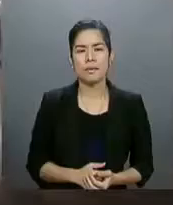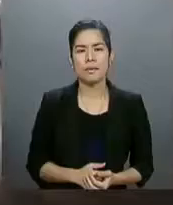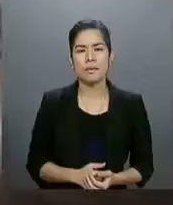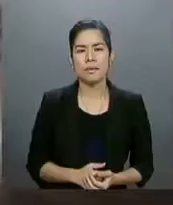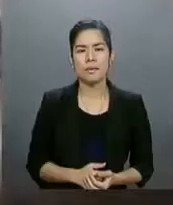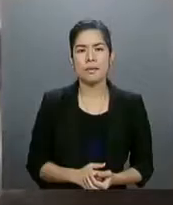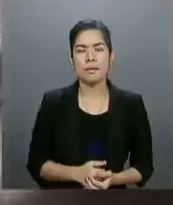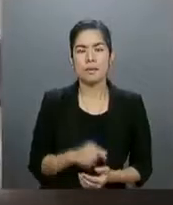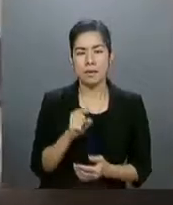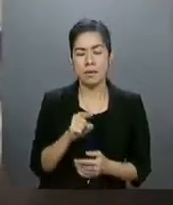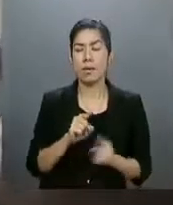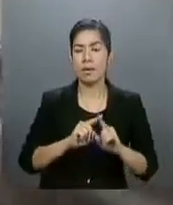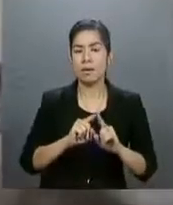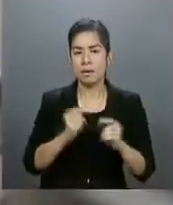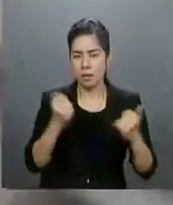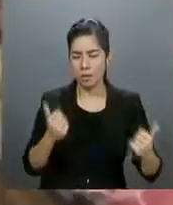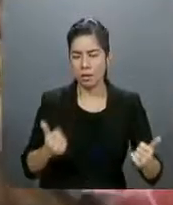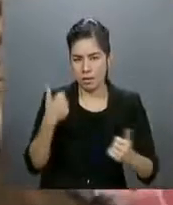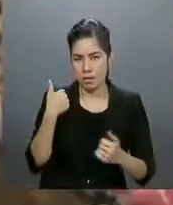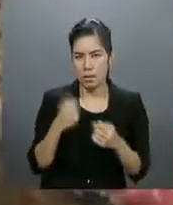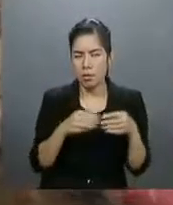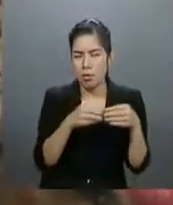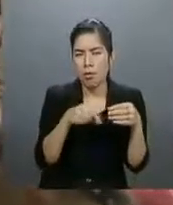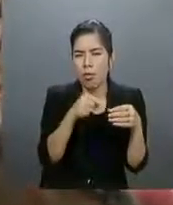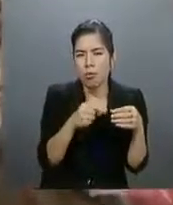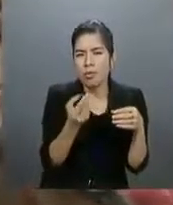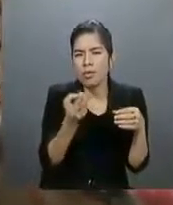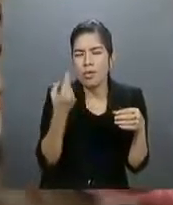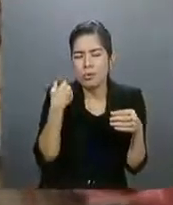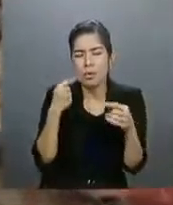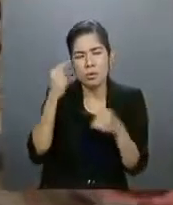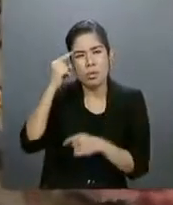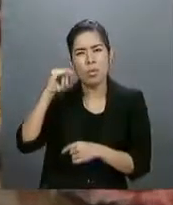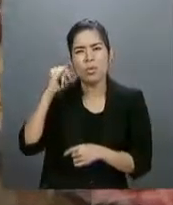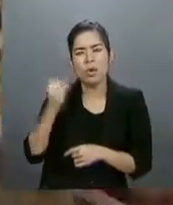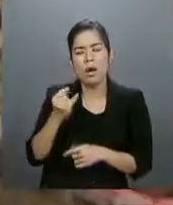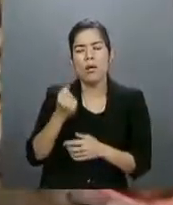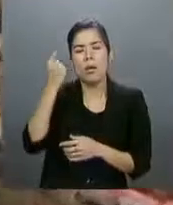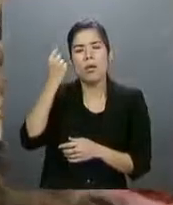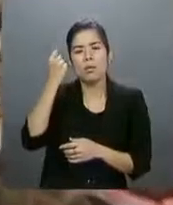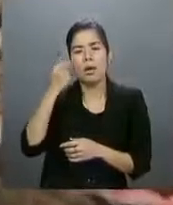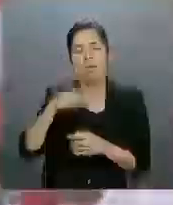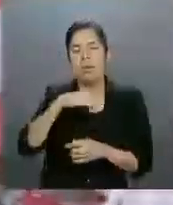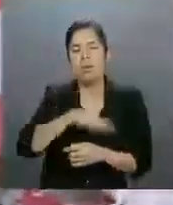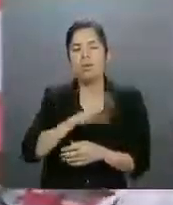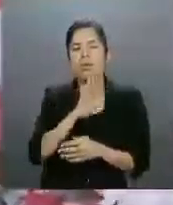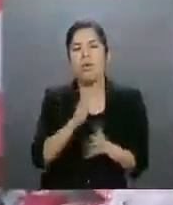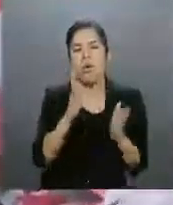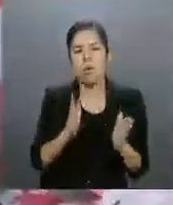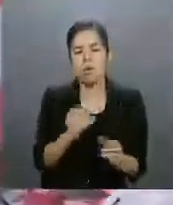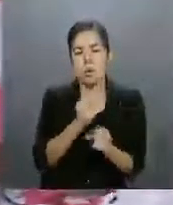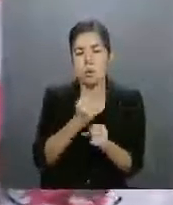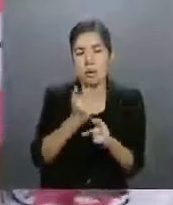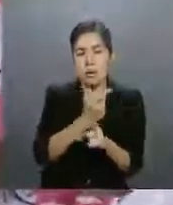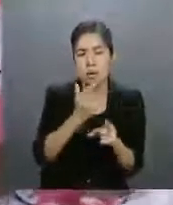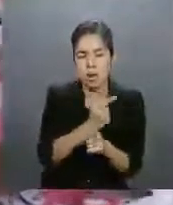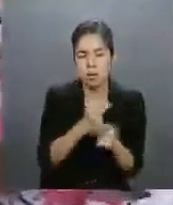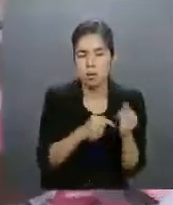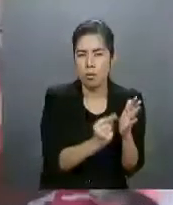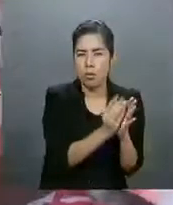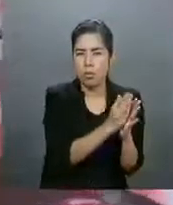ๆในปัจจุบันอาจจะมีเพียงคนกลุ่มน้อยที่จะรู้จักและเข้าใจความรู้สึกของช่างตีเหล็กที่มีมาตั้งแต่สมัย